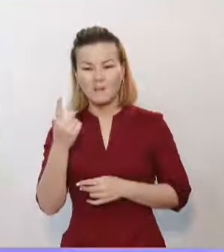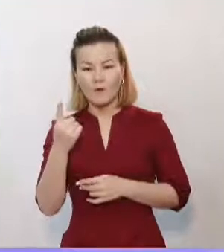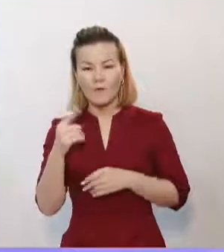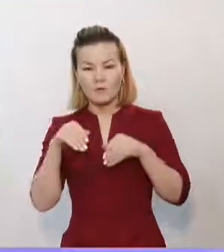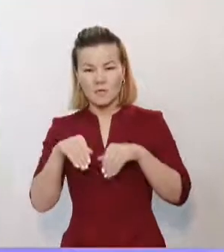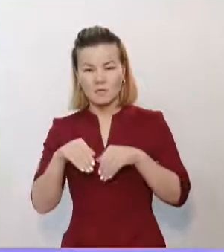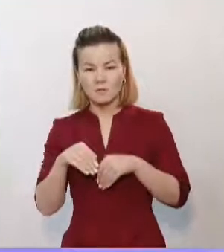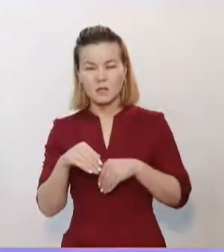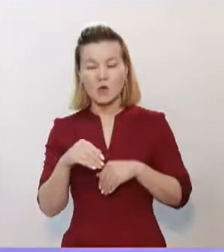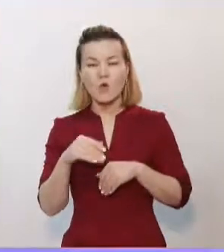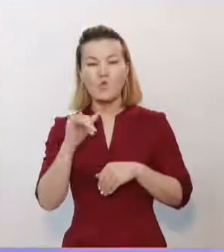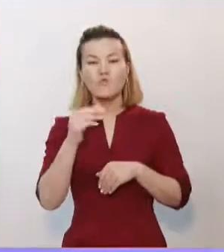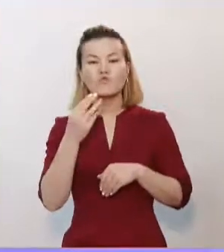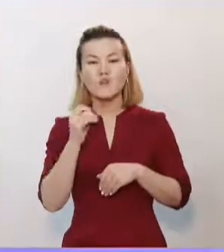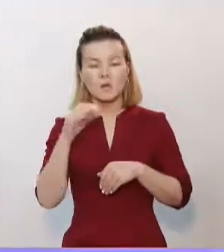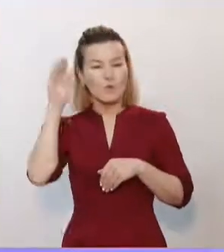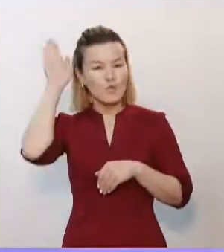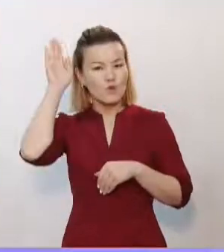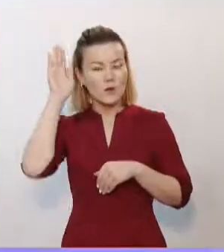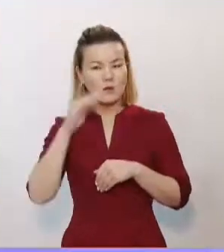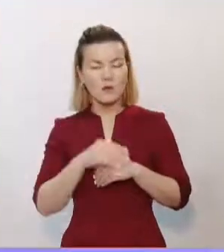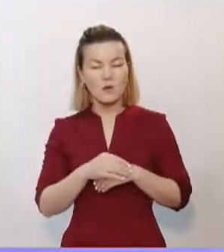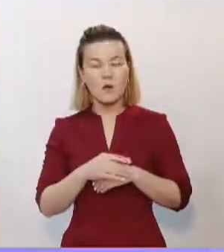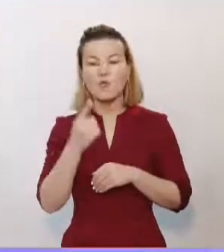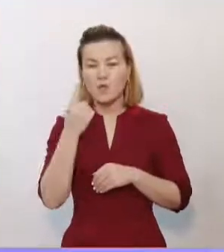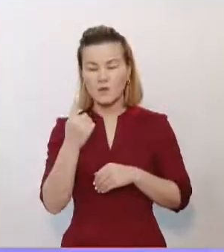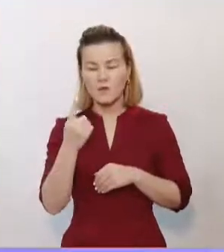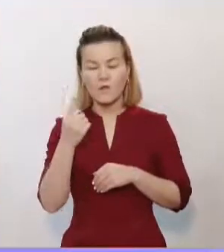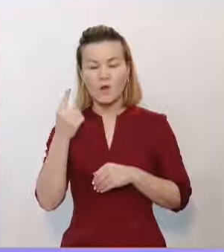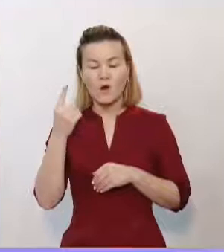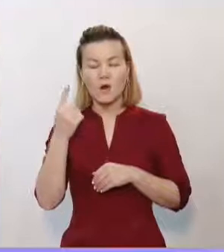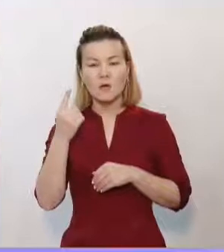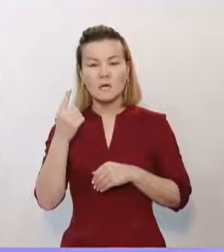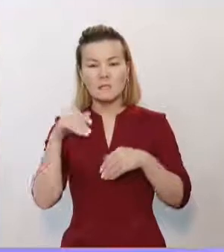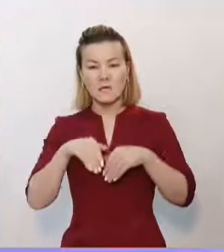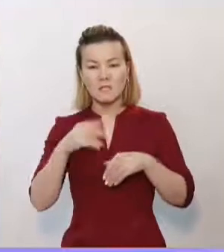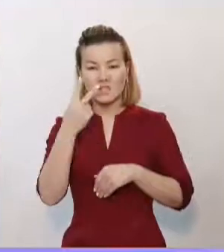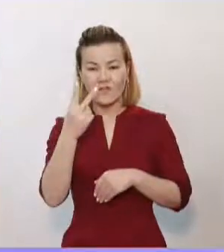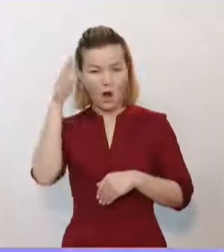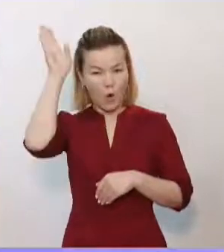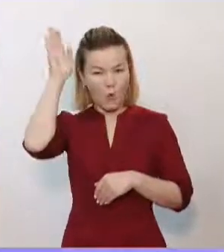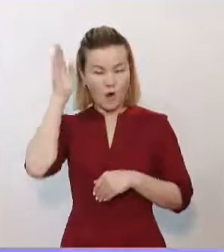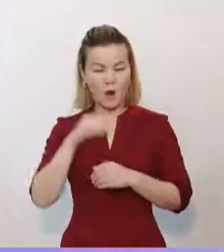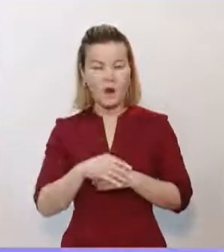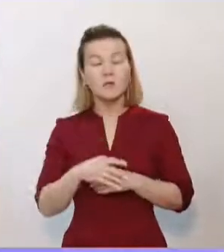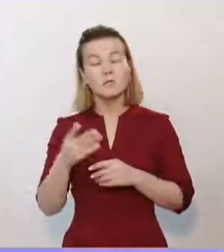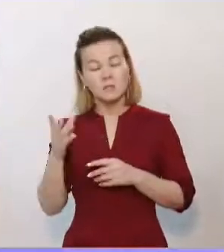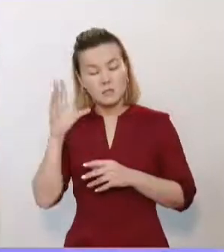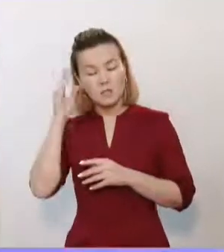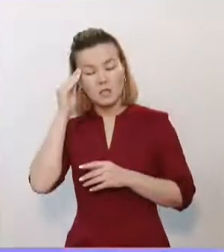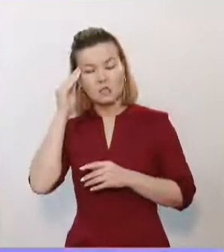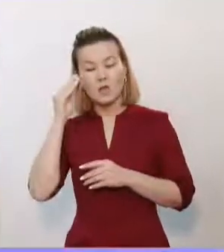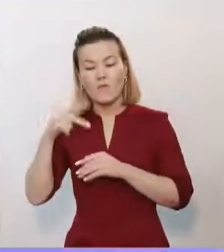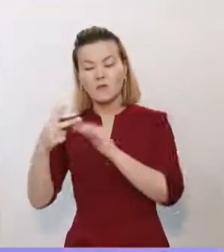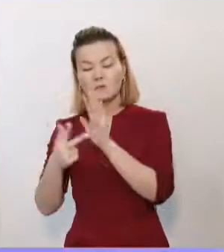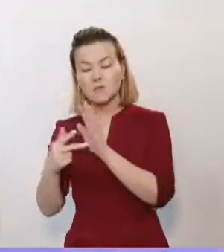зайца ушей. У одного зайца 2 уха. Значит, 18 делим на